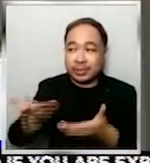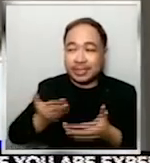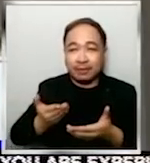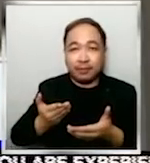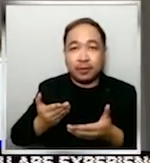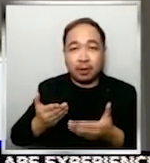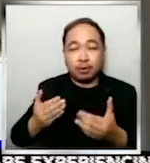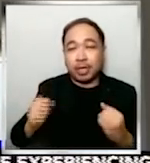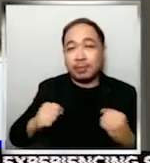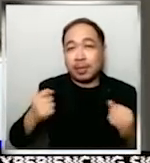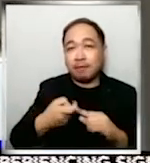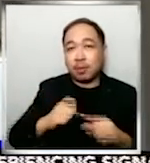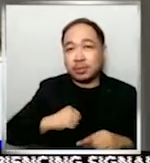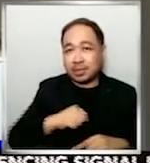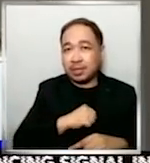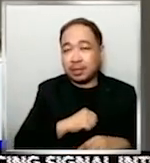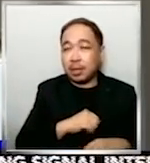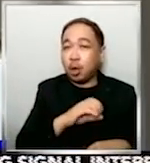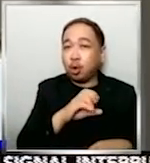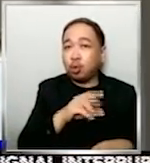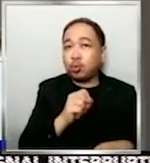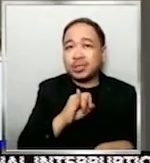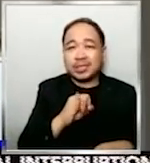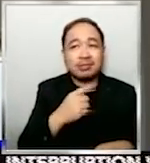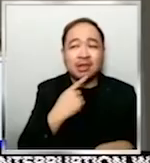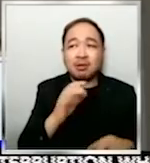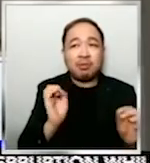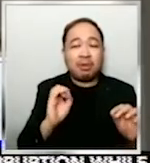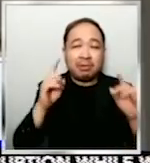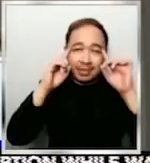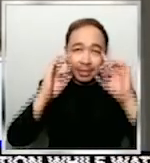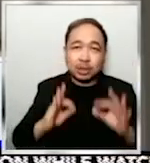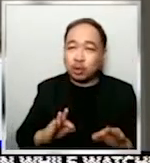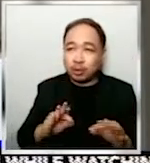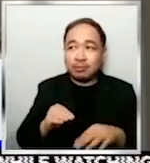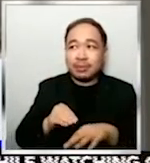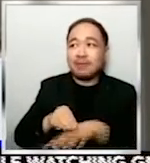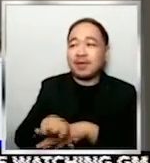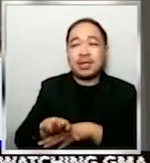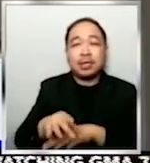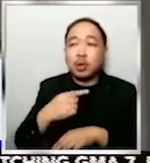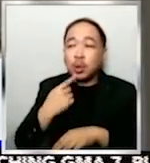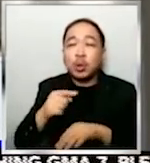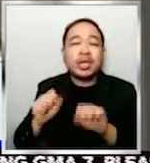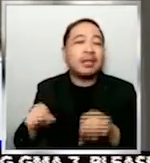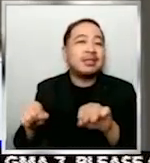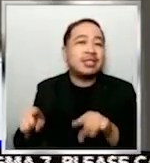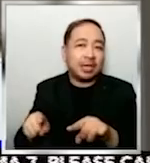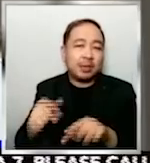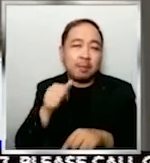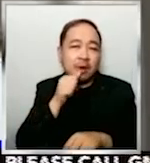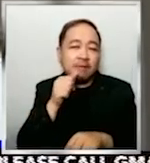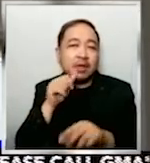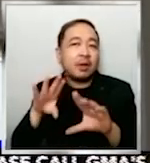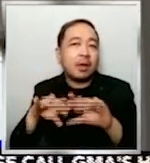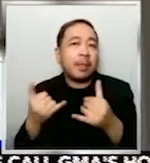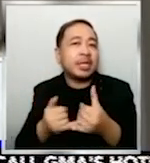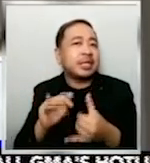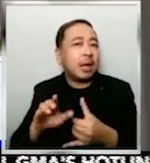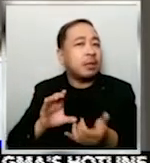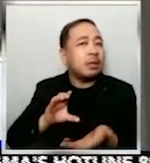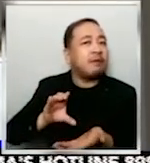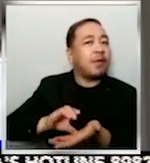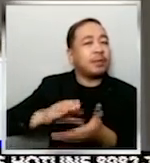wala naman silang say sa kung kanino ibebenta ng isang pribadong kumpanya ang mga shares nito. Sinuri din daw na mabuti ang transaksyon